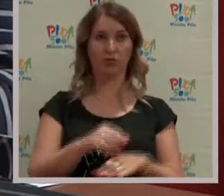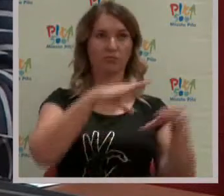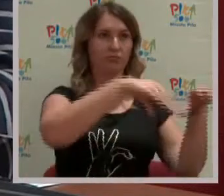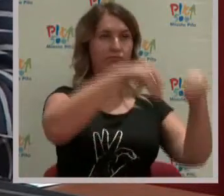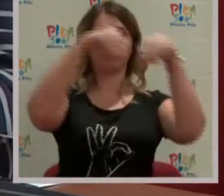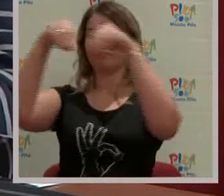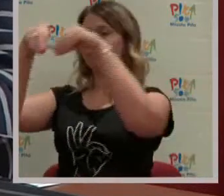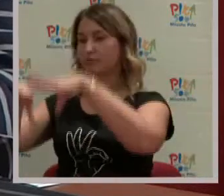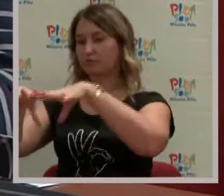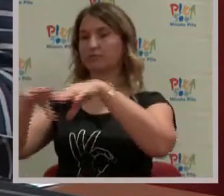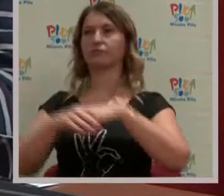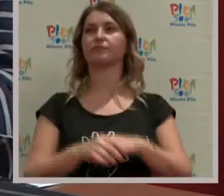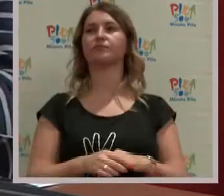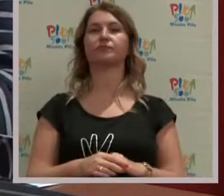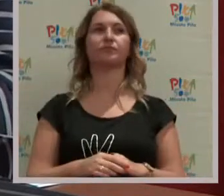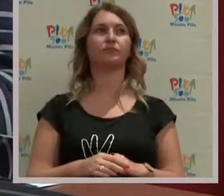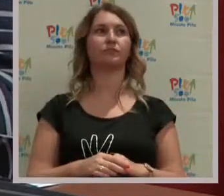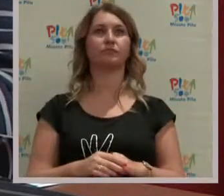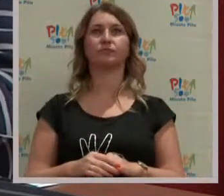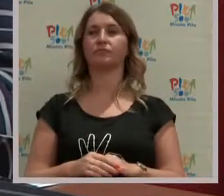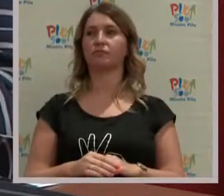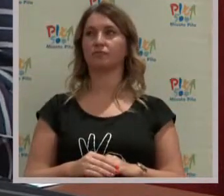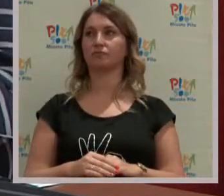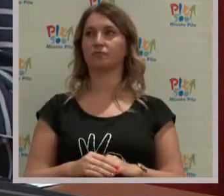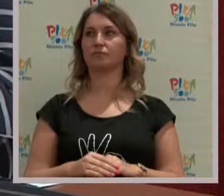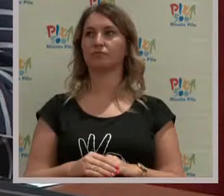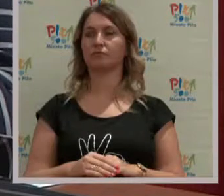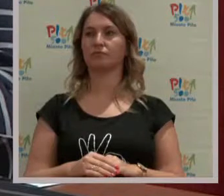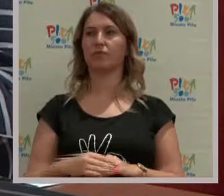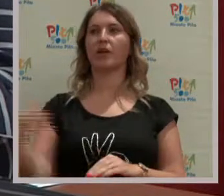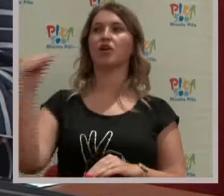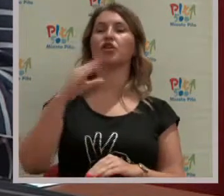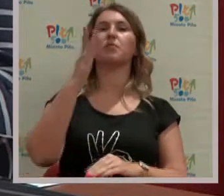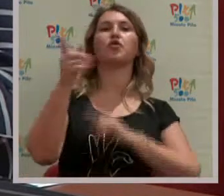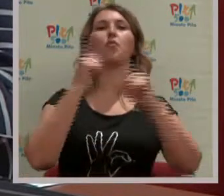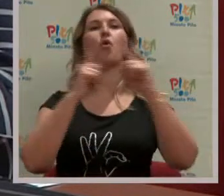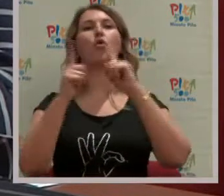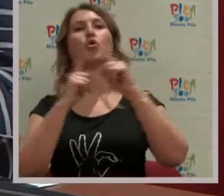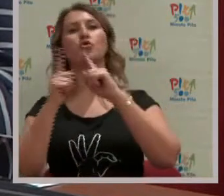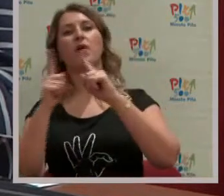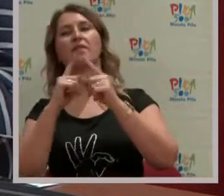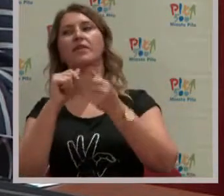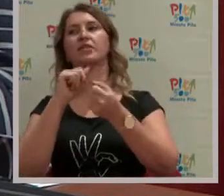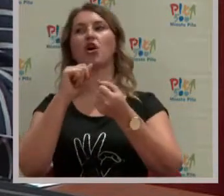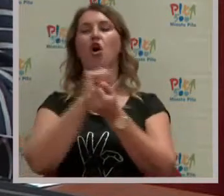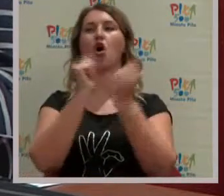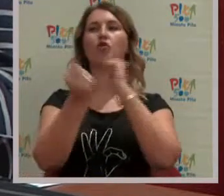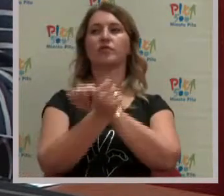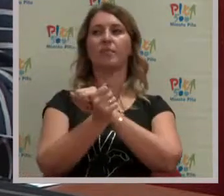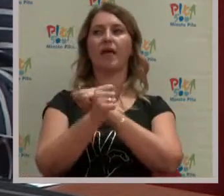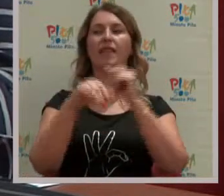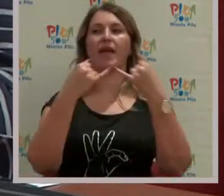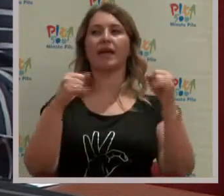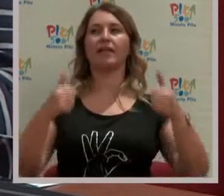prawdopodobnie jeszcze do końca roku będziemy prowadzić rozmowę w zakresie aneksowania terminu realizacji tego przedsięwzięcia